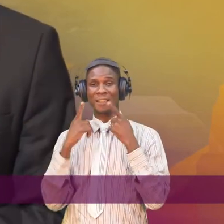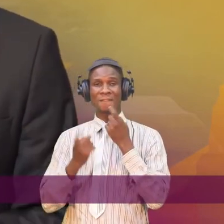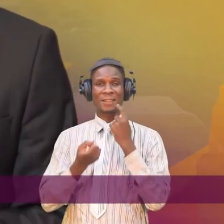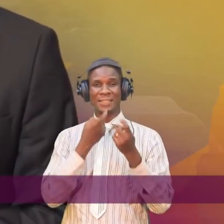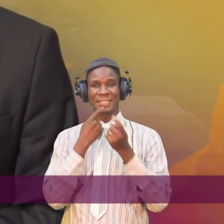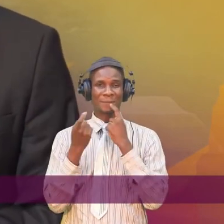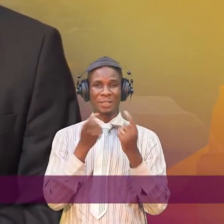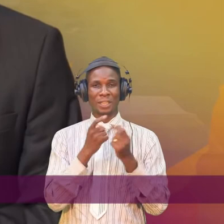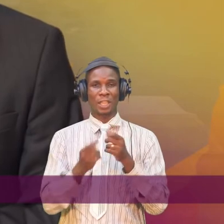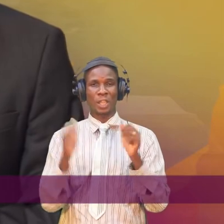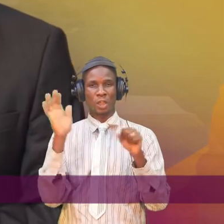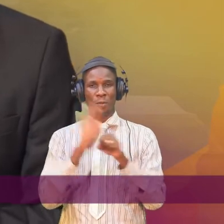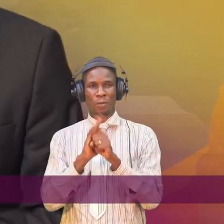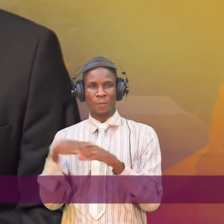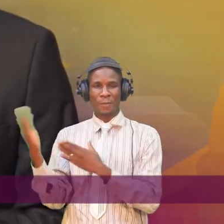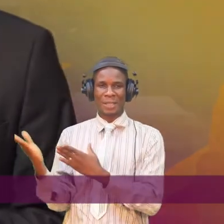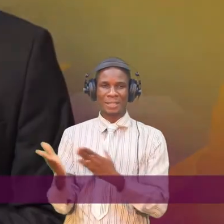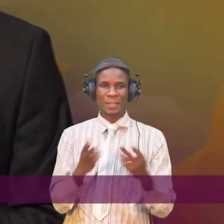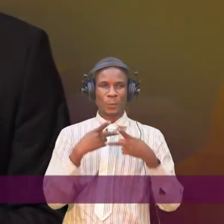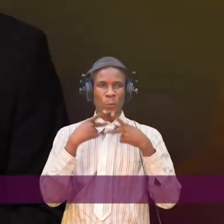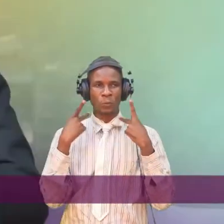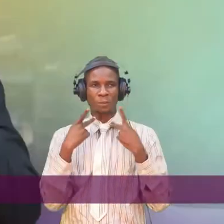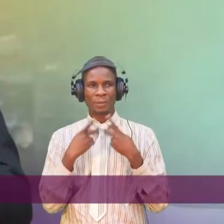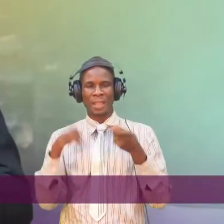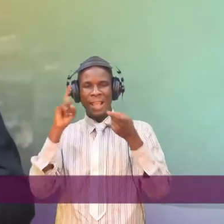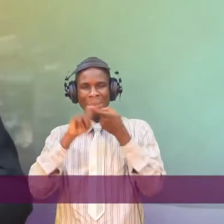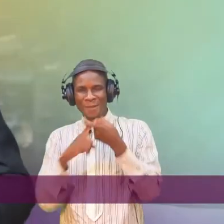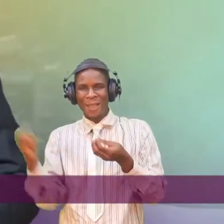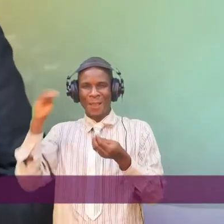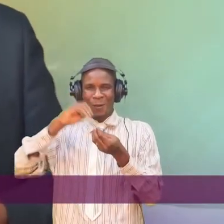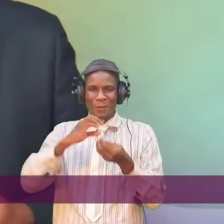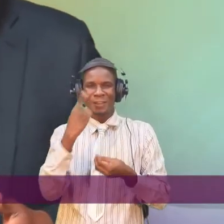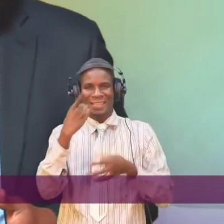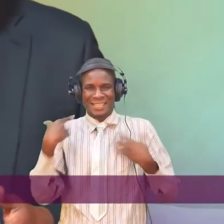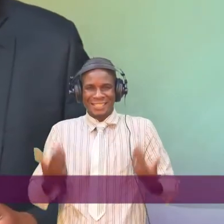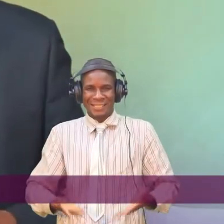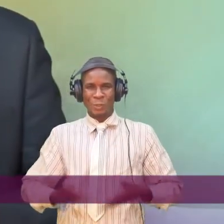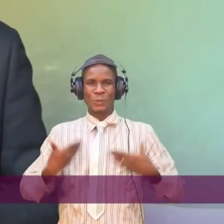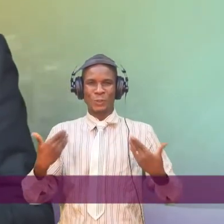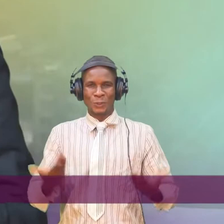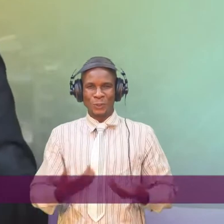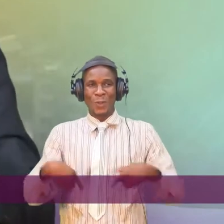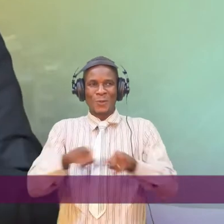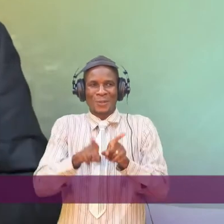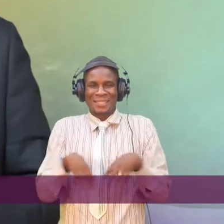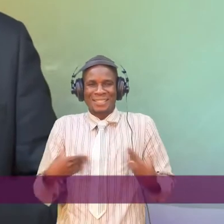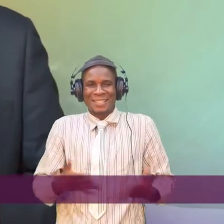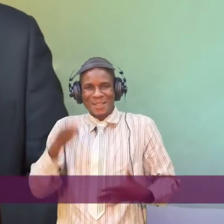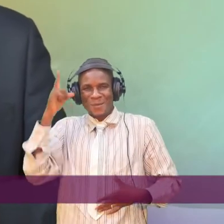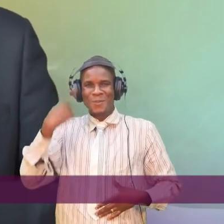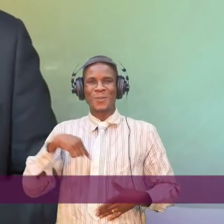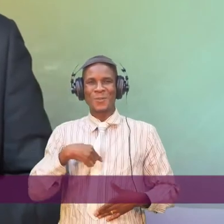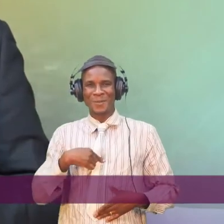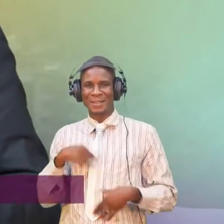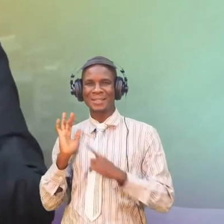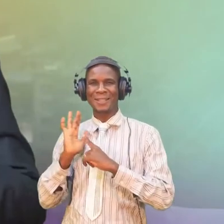Hebu mchungaji Korali atatoa maelezo zaidi. Karibu sana. Chers amis, encore une fois, c'est une joie et un très grand. Rafiki zangu